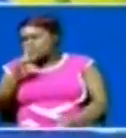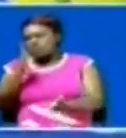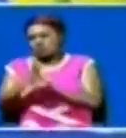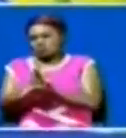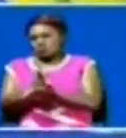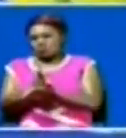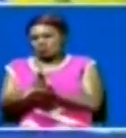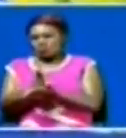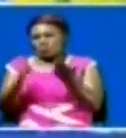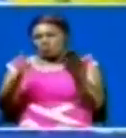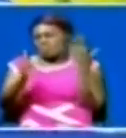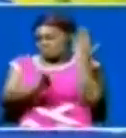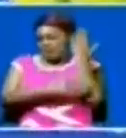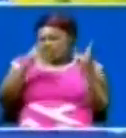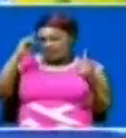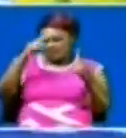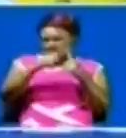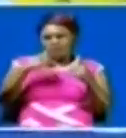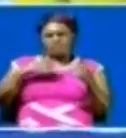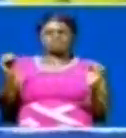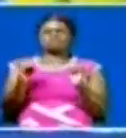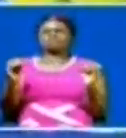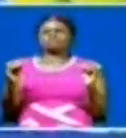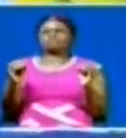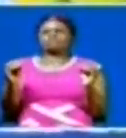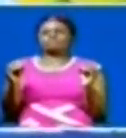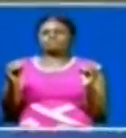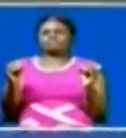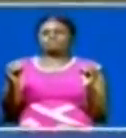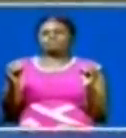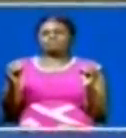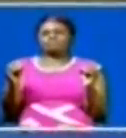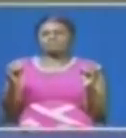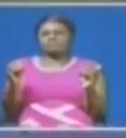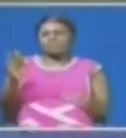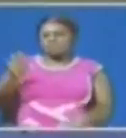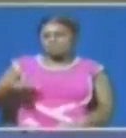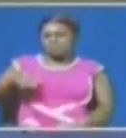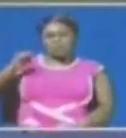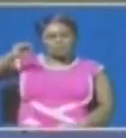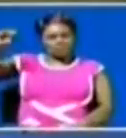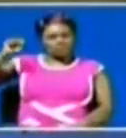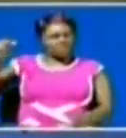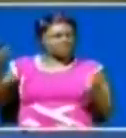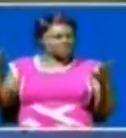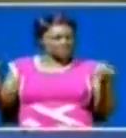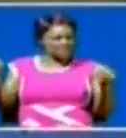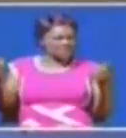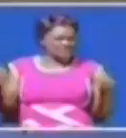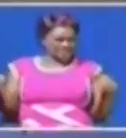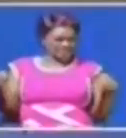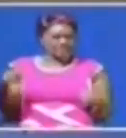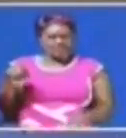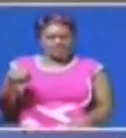sikuwa quiet kwa ubaya, na kwa sababu ya kazi ile ninafanya. Ukiwa mwanamke siasani, je, imekuwa ni rahisi kweli? Kwa sababu